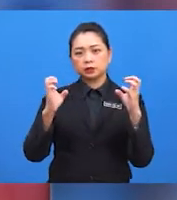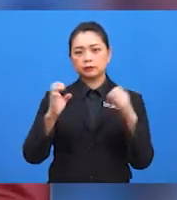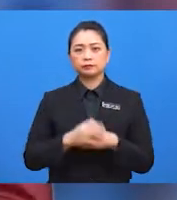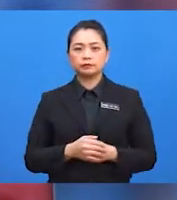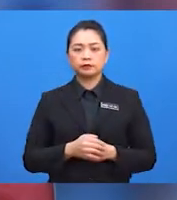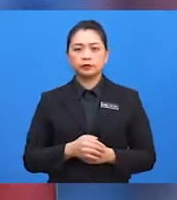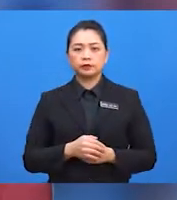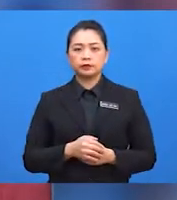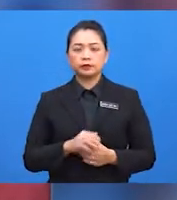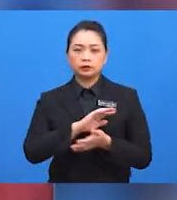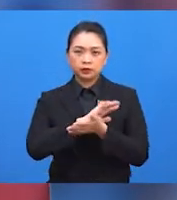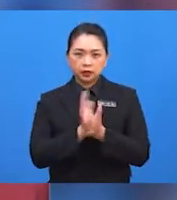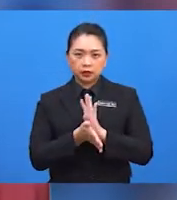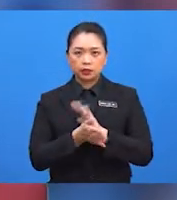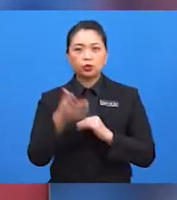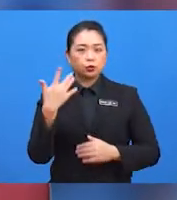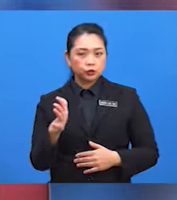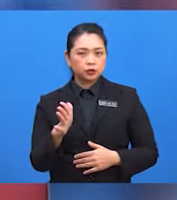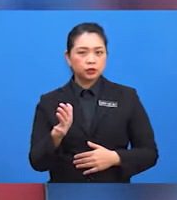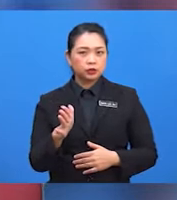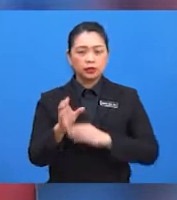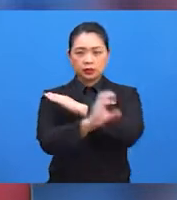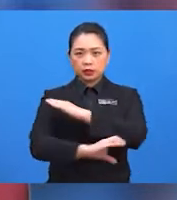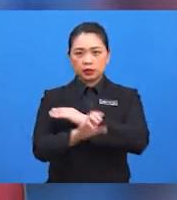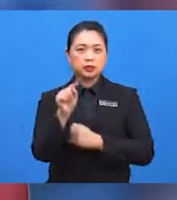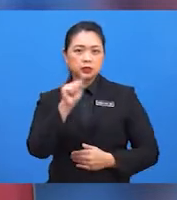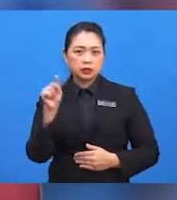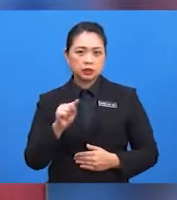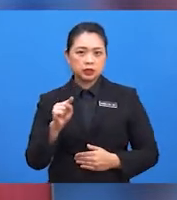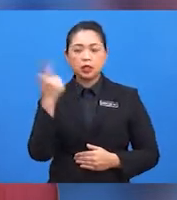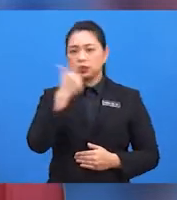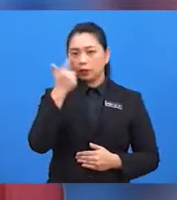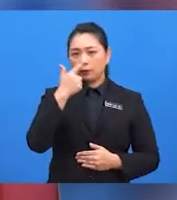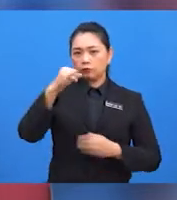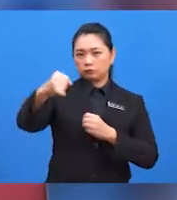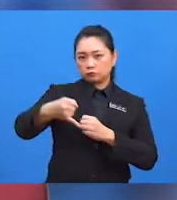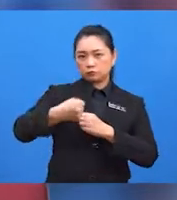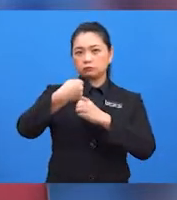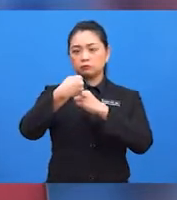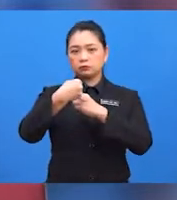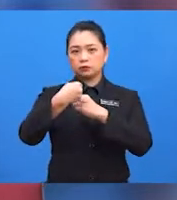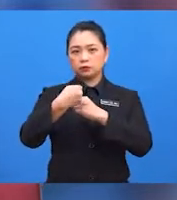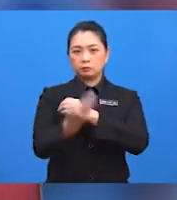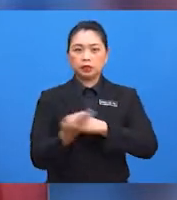maka sudah pasti negara Z tidak mahu mengimport barang daripada negara